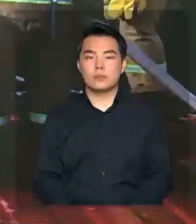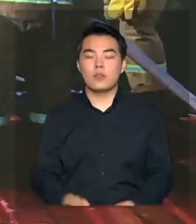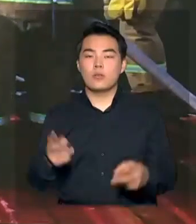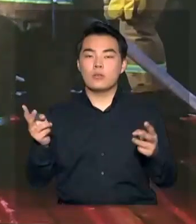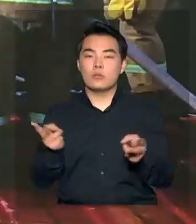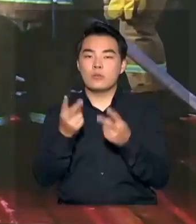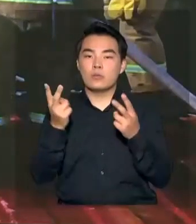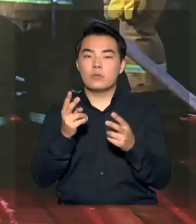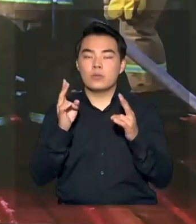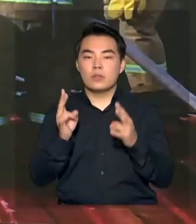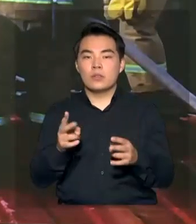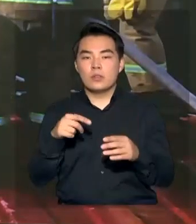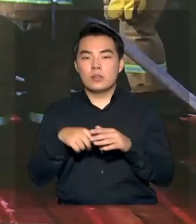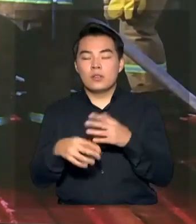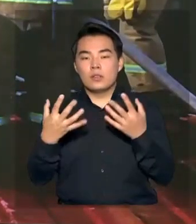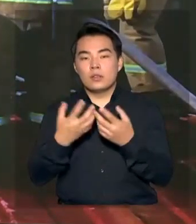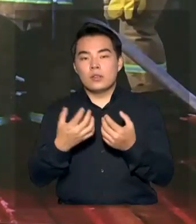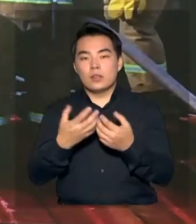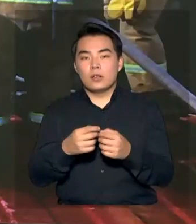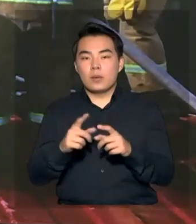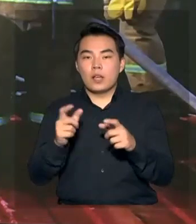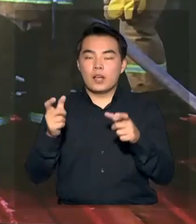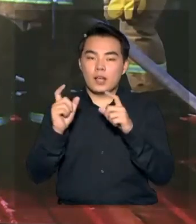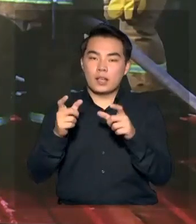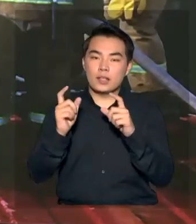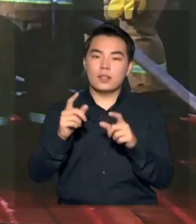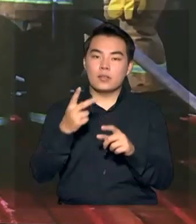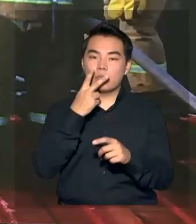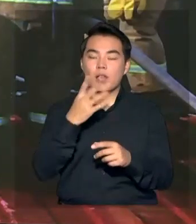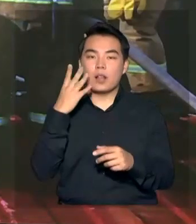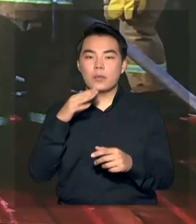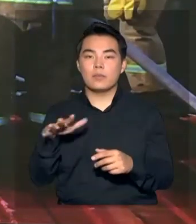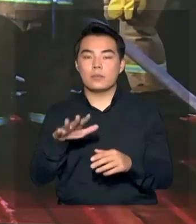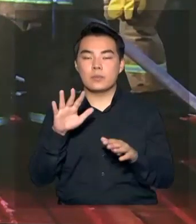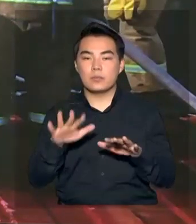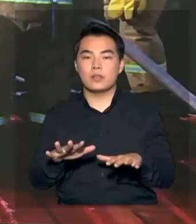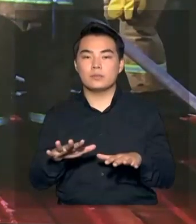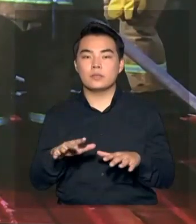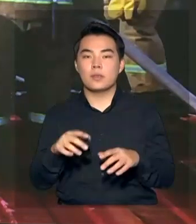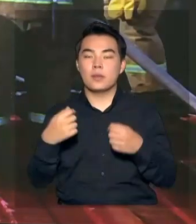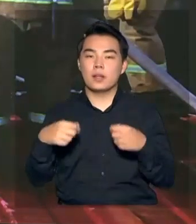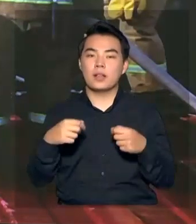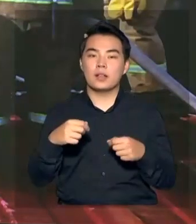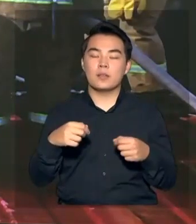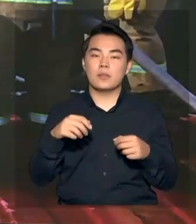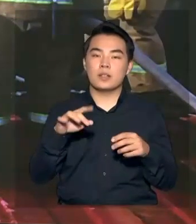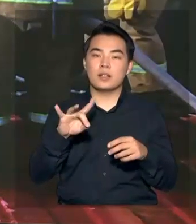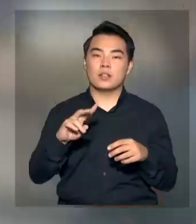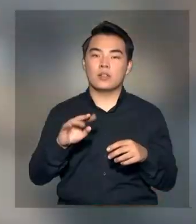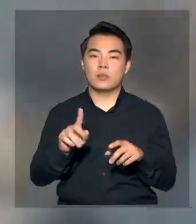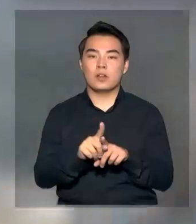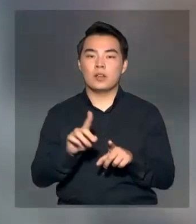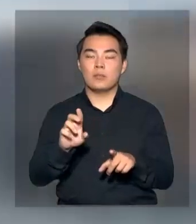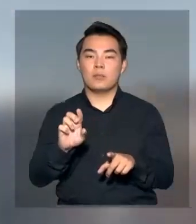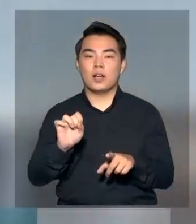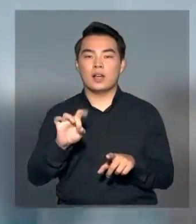Ущерб от пожара подсчитывают владельцы контейнеров в Алматы. Сегодня в районе рынка, который местные жители называют